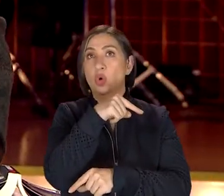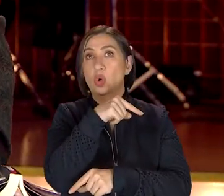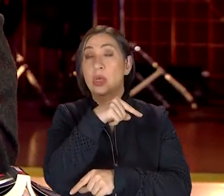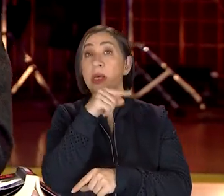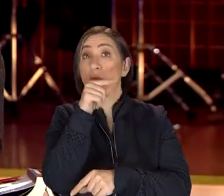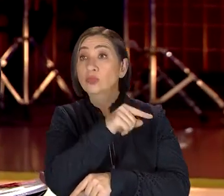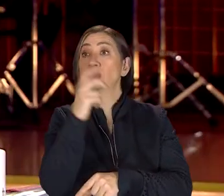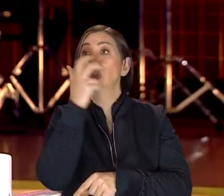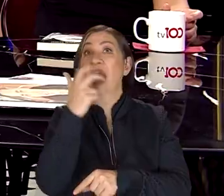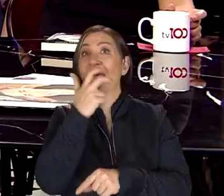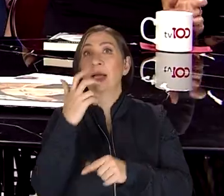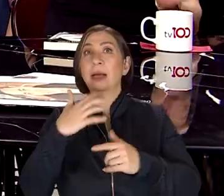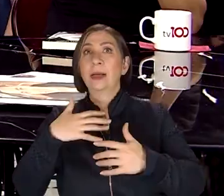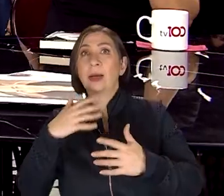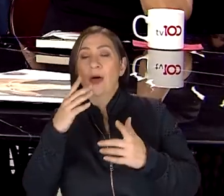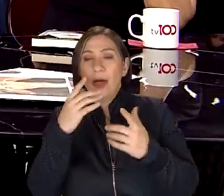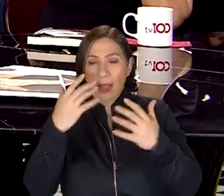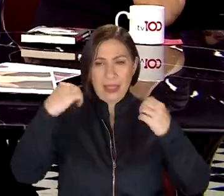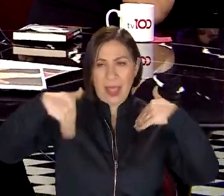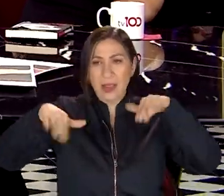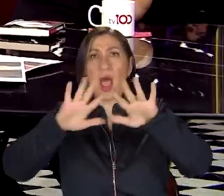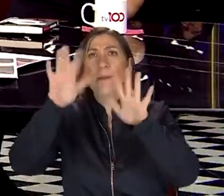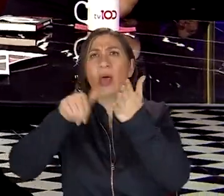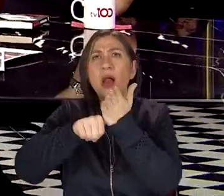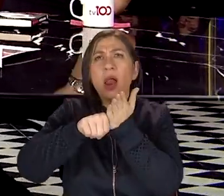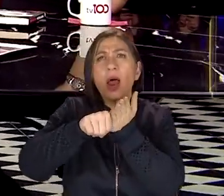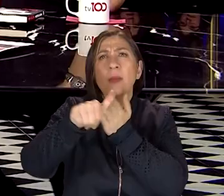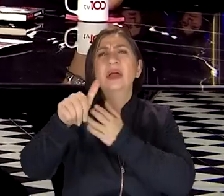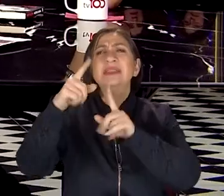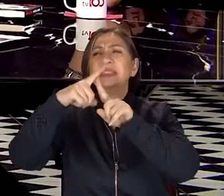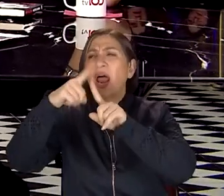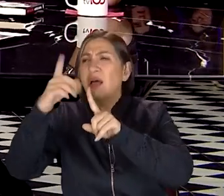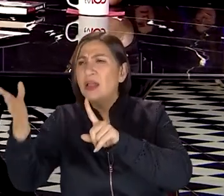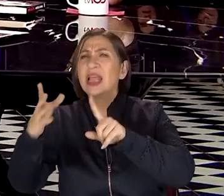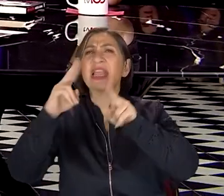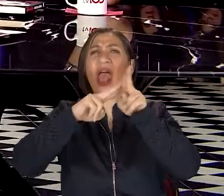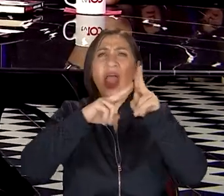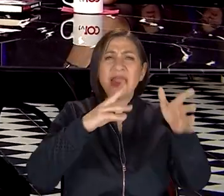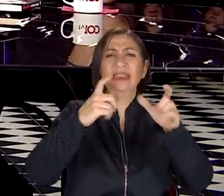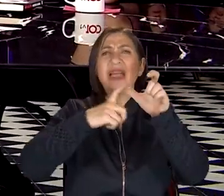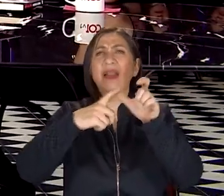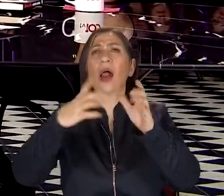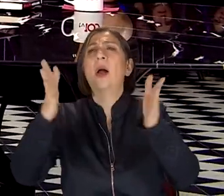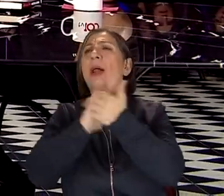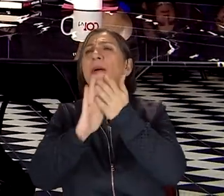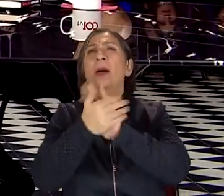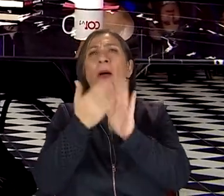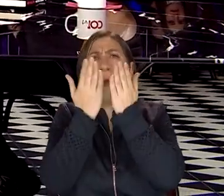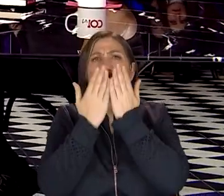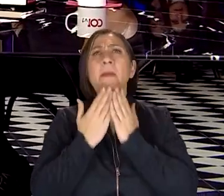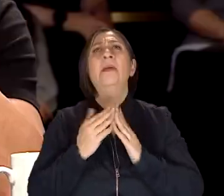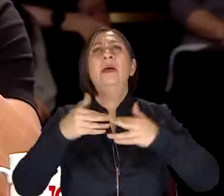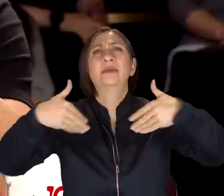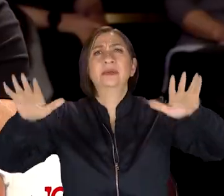buydu. Ve buradaki hareketler, burada herkese ezdin geçtin. Tarkan, Kenan Doğulu, Serdar Ortaç falan filan. Hiçbir şey kalmadı.